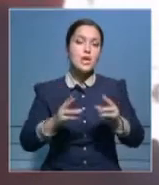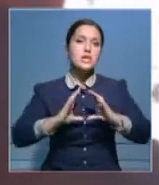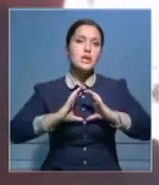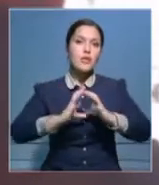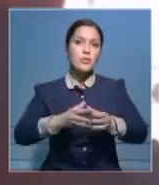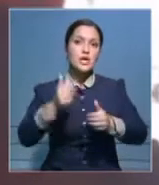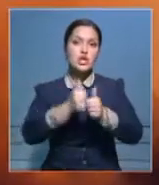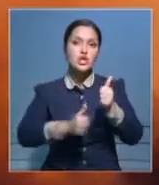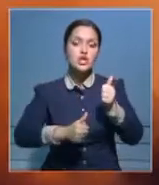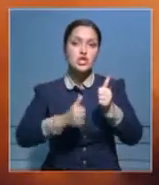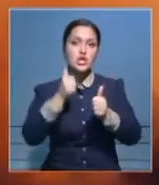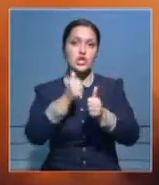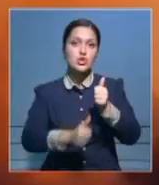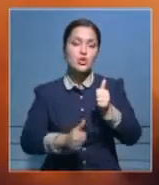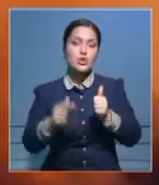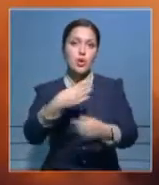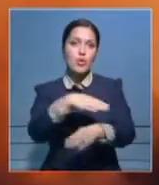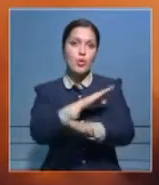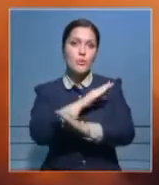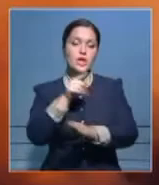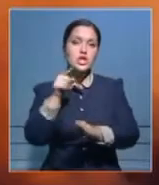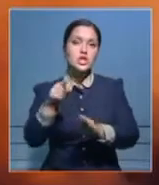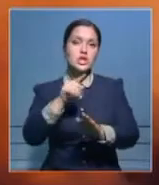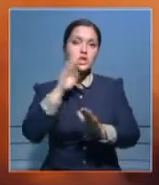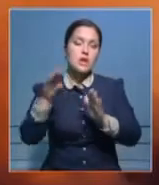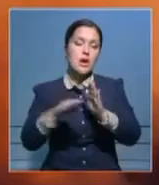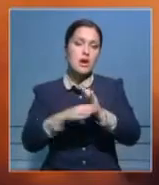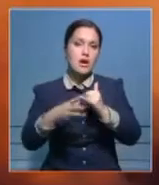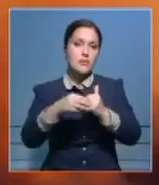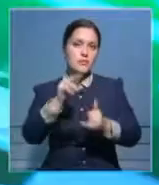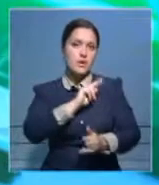в мире. Ежегодно там гибнут тысячи шахтеров.